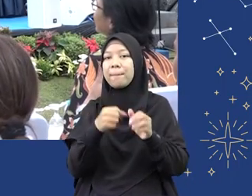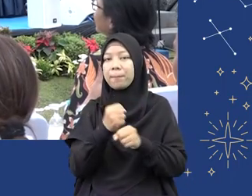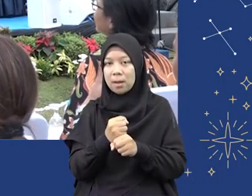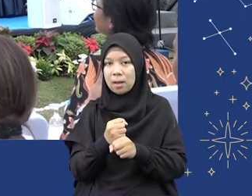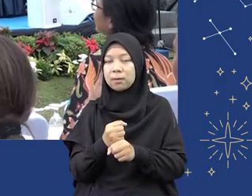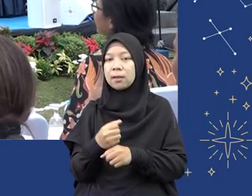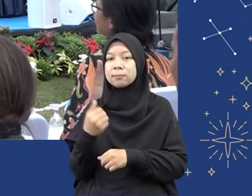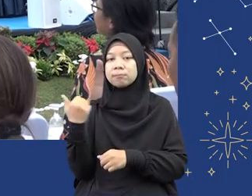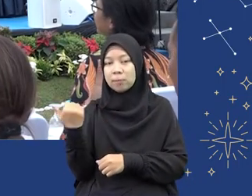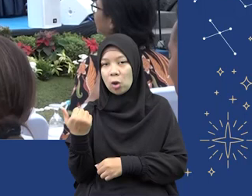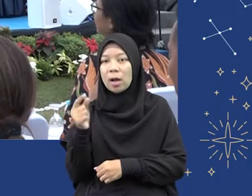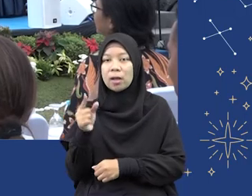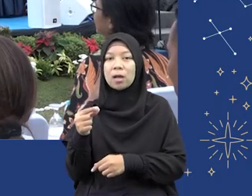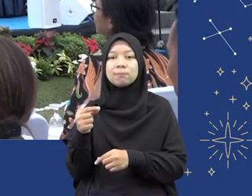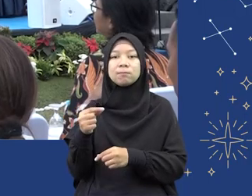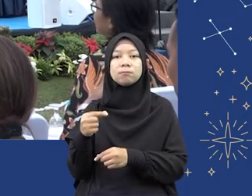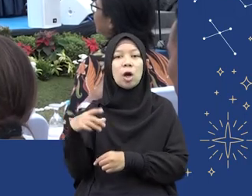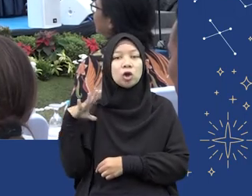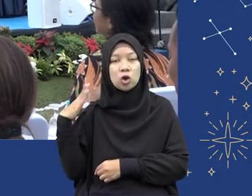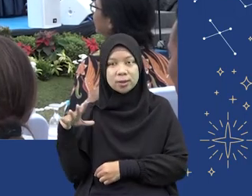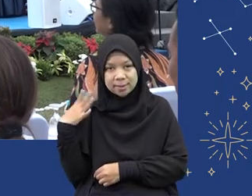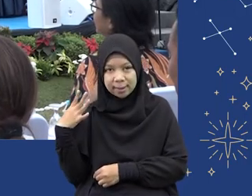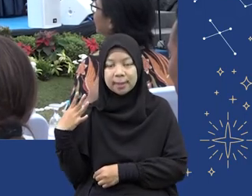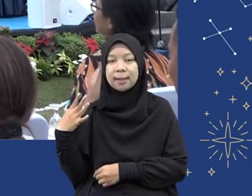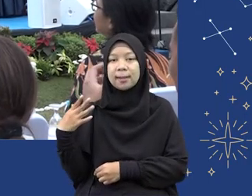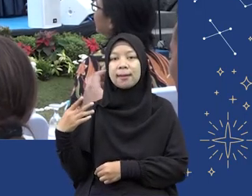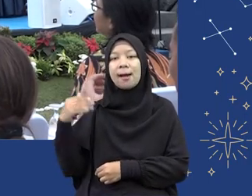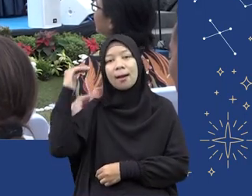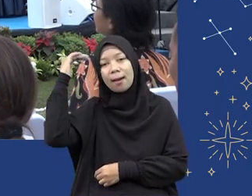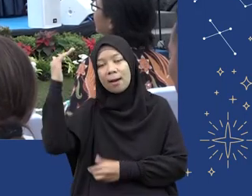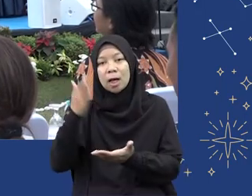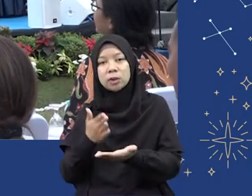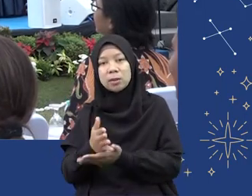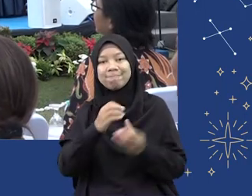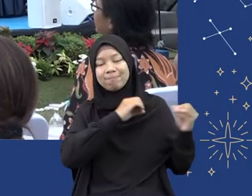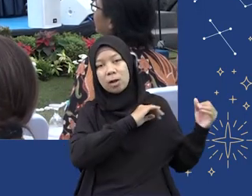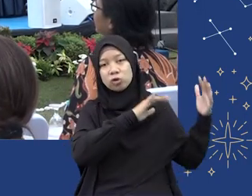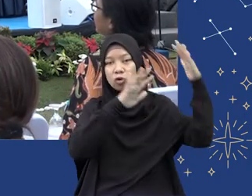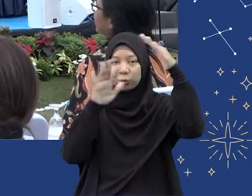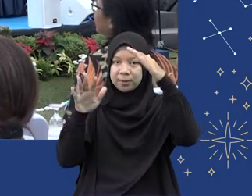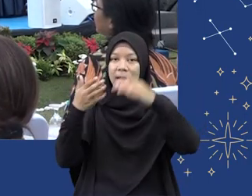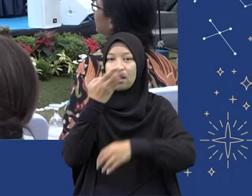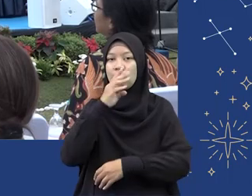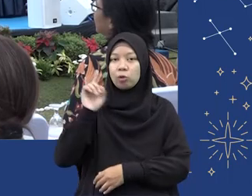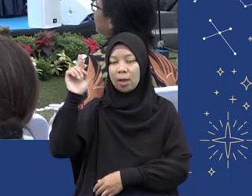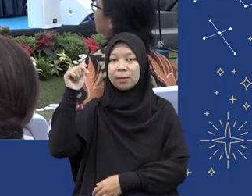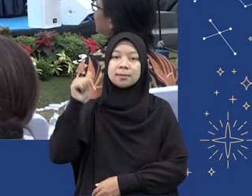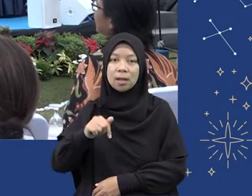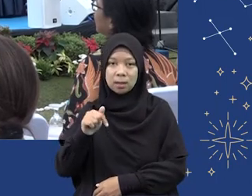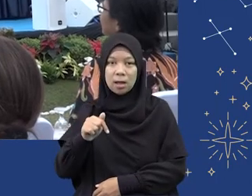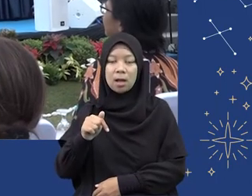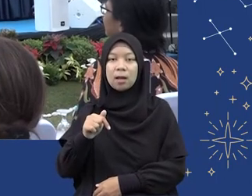dosen kakak saya angkatan 88 jurusan astronomi dan Alhamdulillah sekarang sibuk di